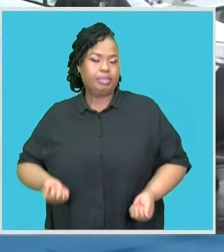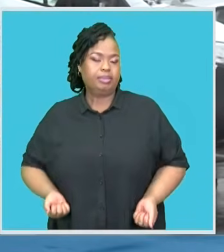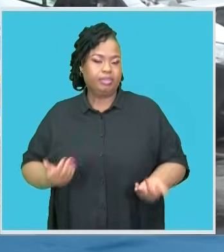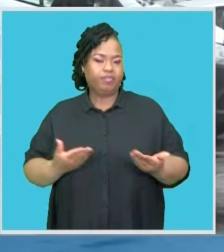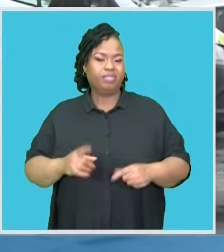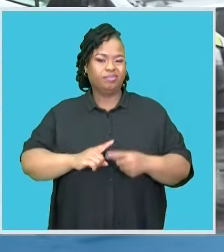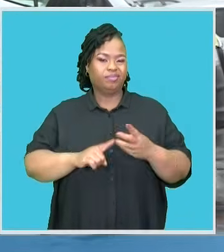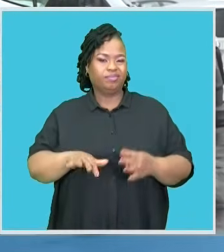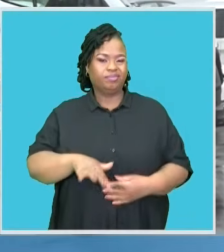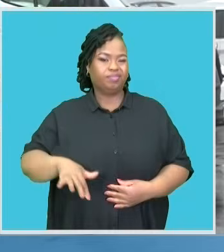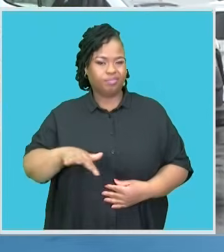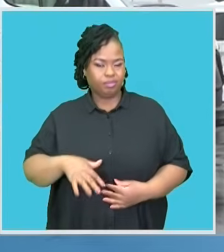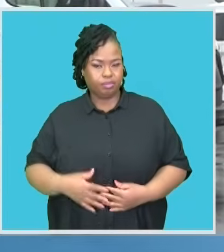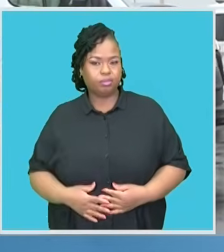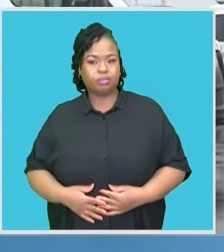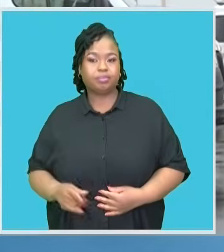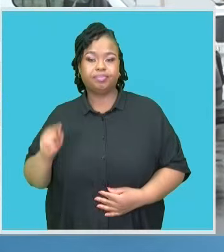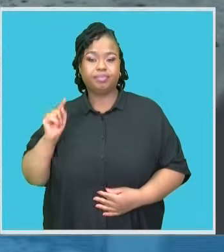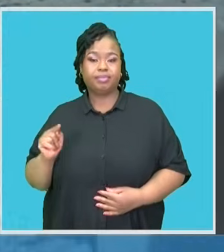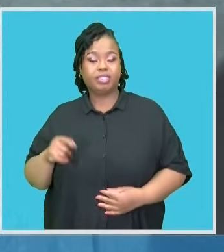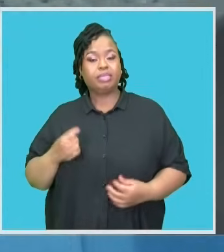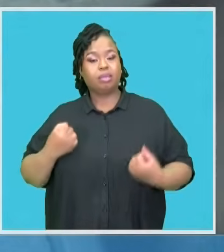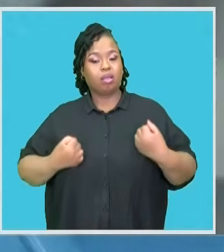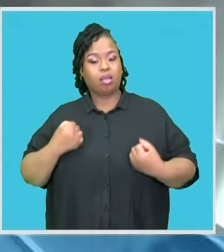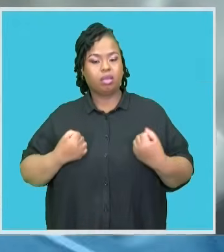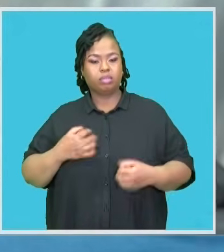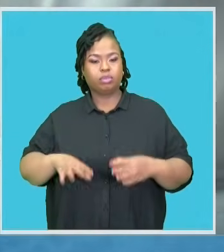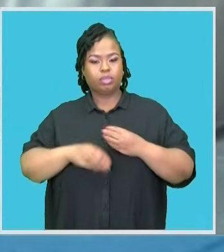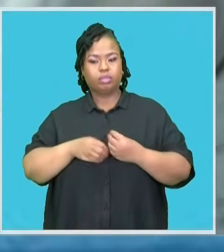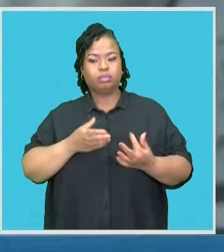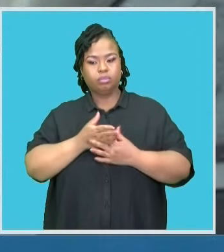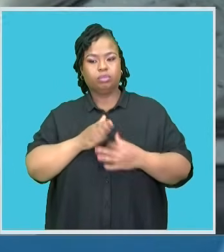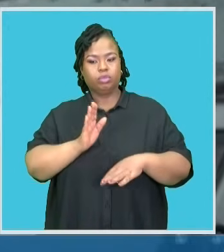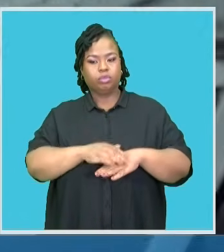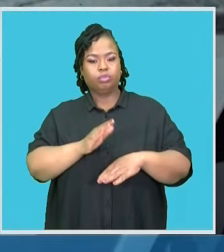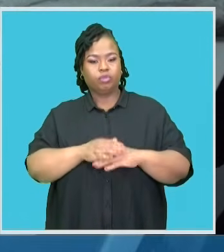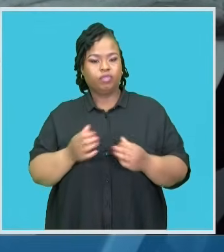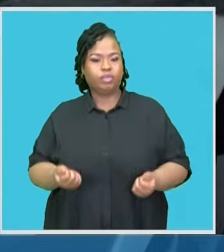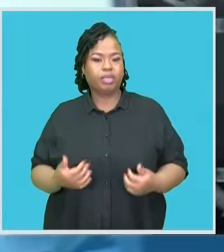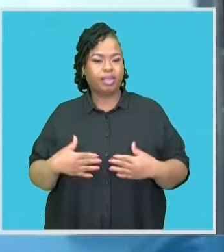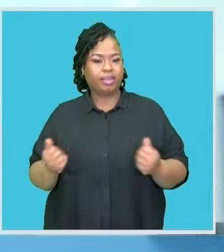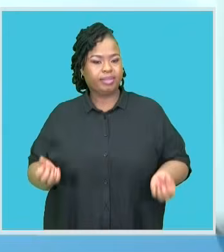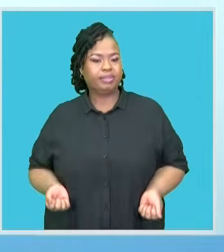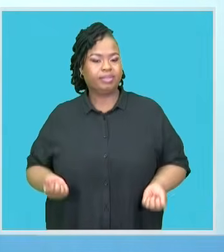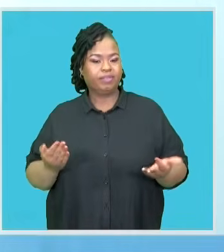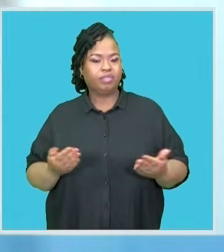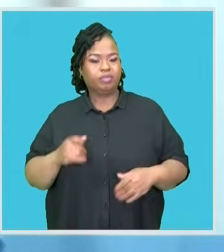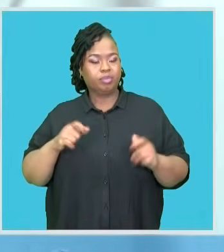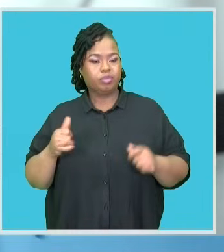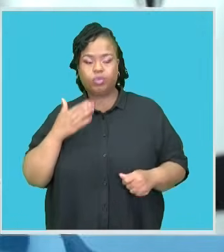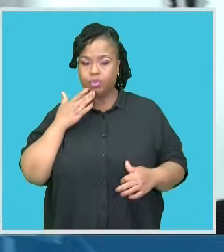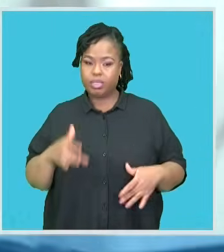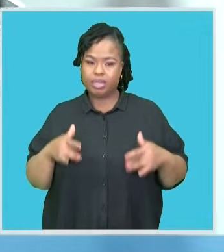kwizithili ezohlukeneyo. Ezi zithuthi ziza kwandisa ukufikeleleka kwiinkonzo zempilo kubahlali